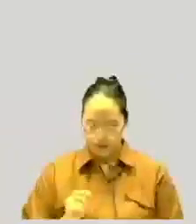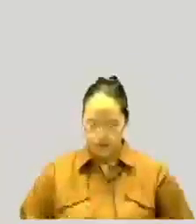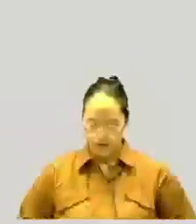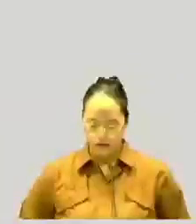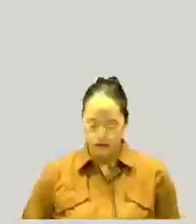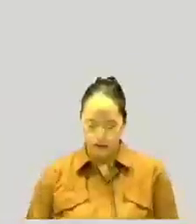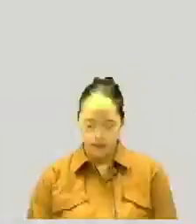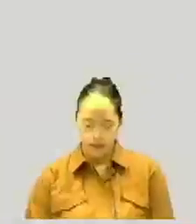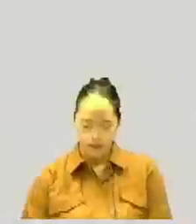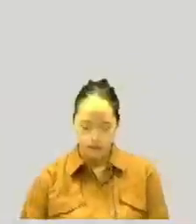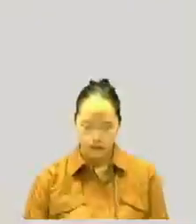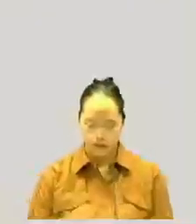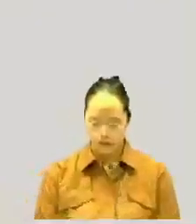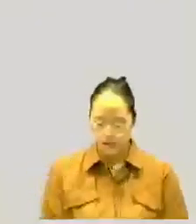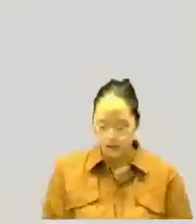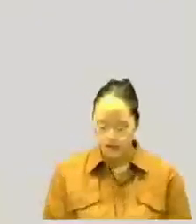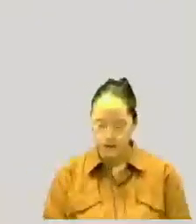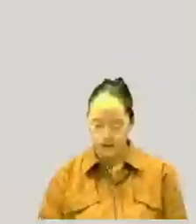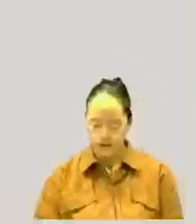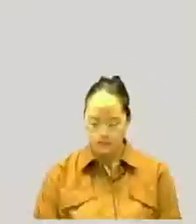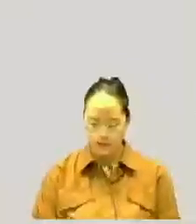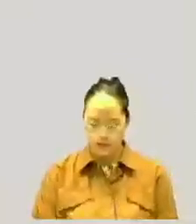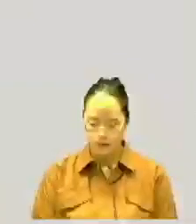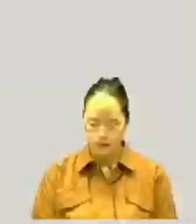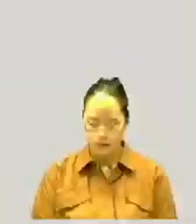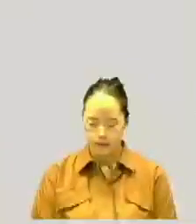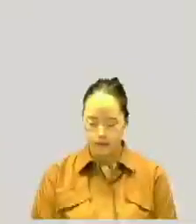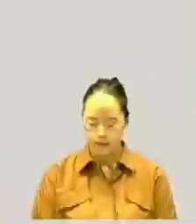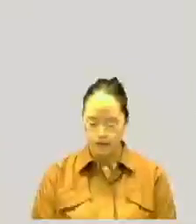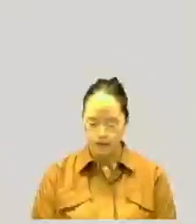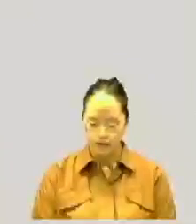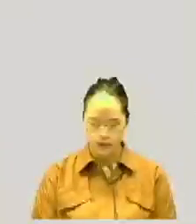我们用韩语读一遍，然后再用英语读一遍。